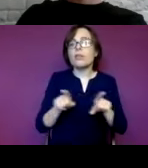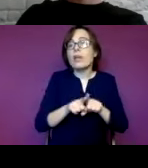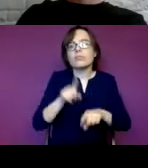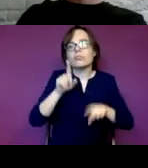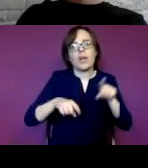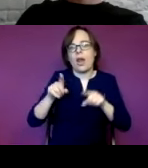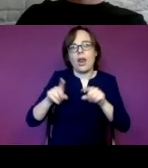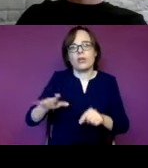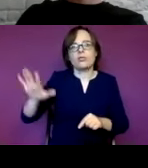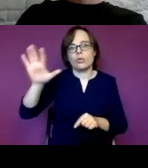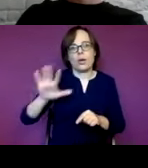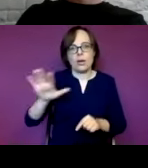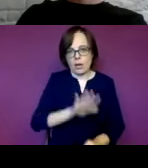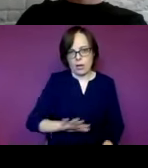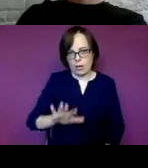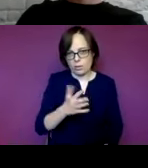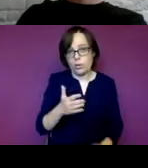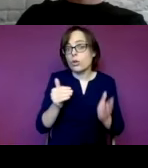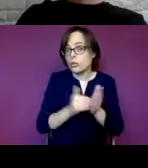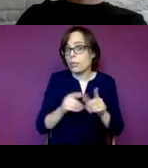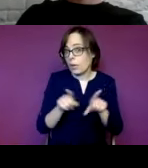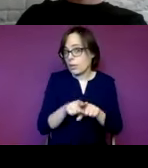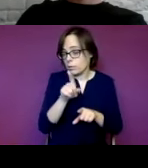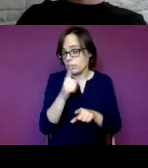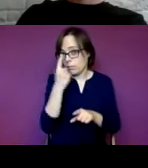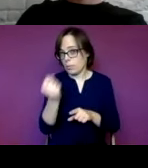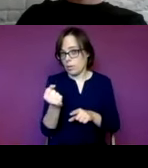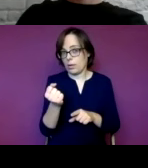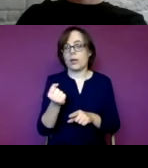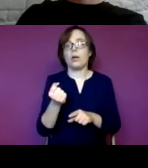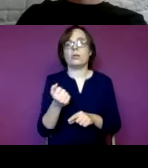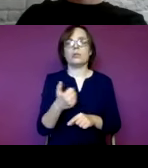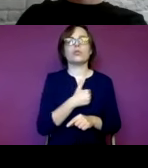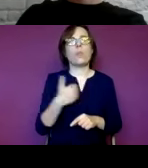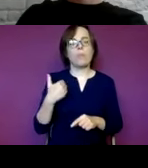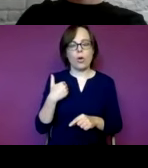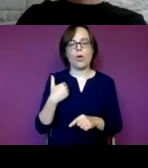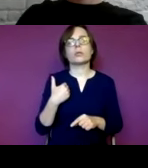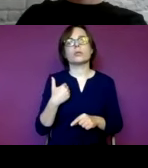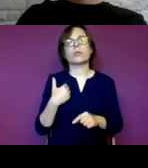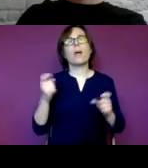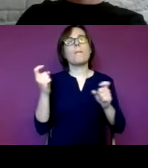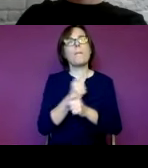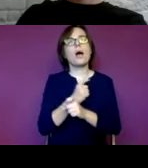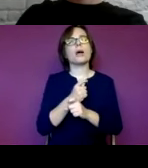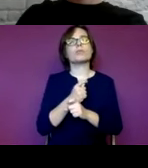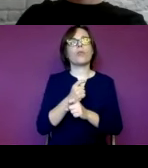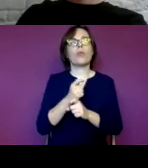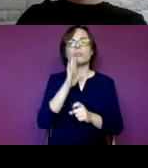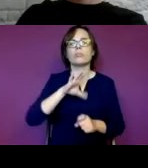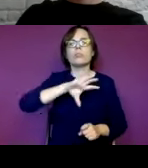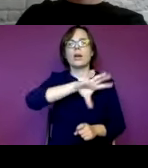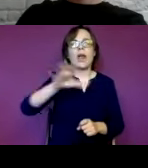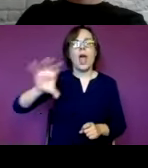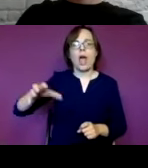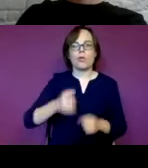to, co należy tutaj również podkreślić, że no mimo wszystko może nie jesteśmy państwem no, formalnie regionalnym, ale no, ta regionalność,